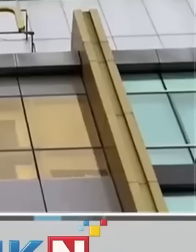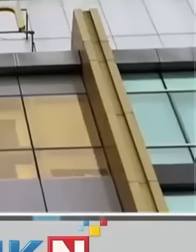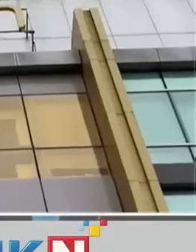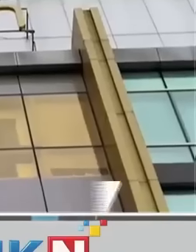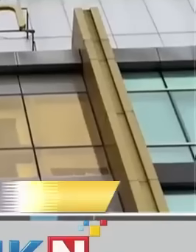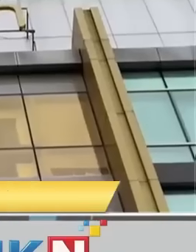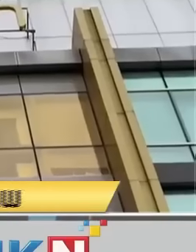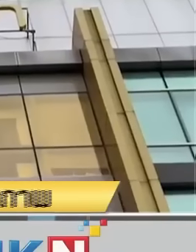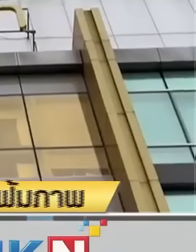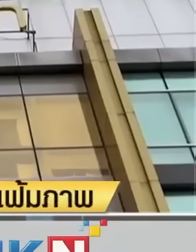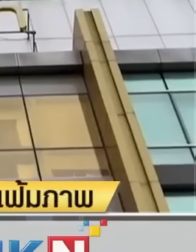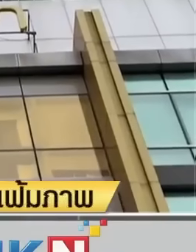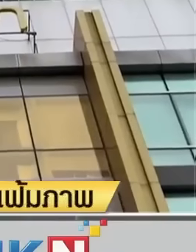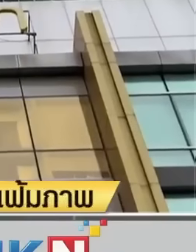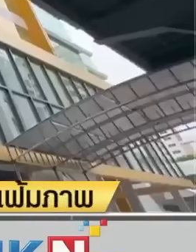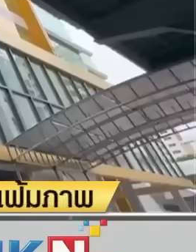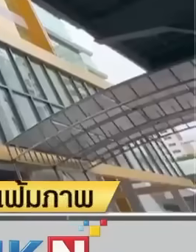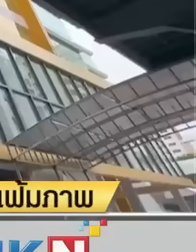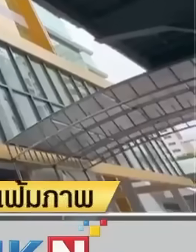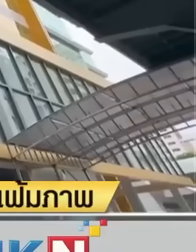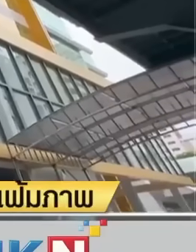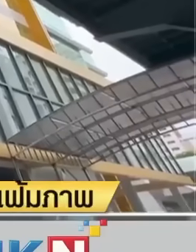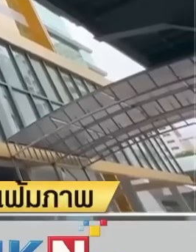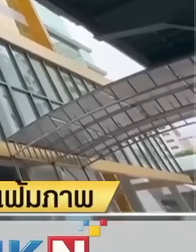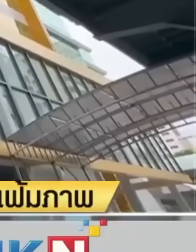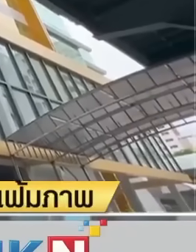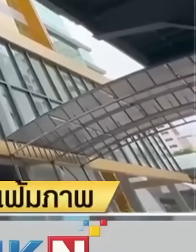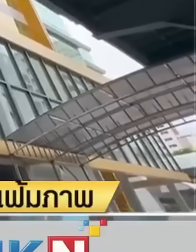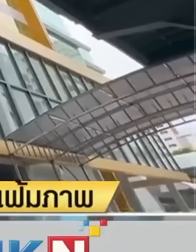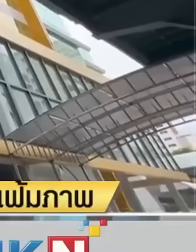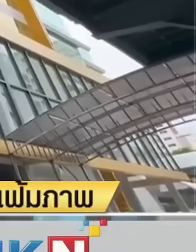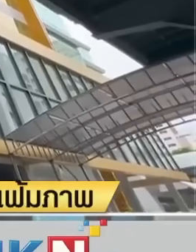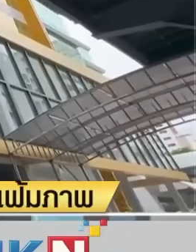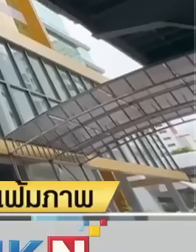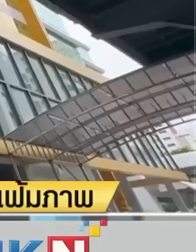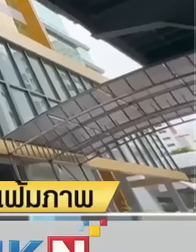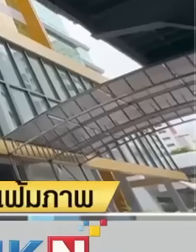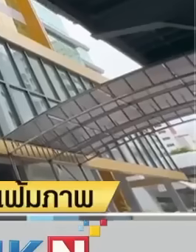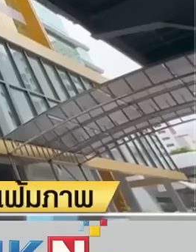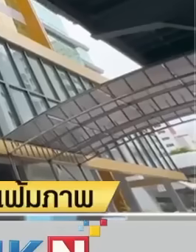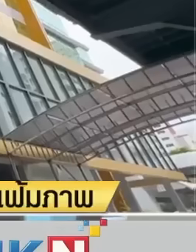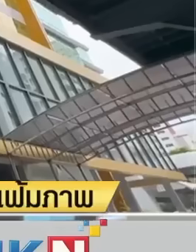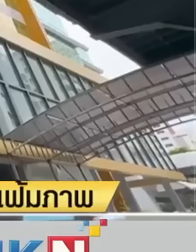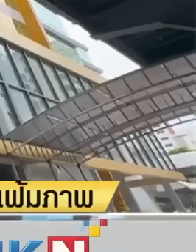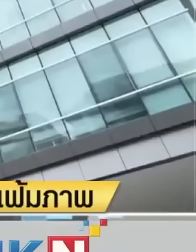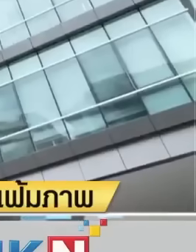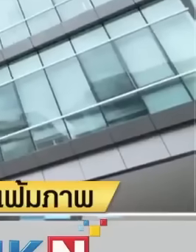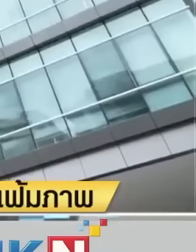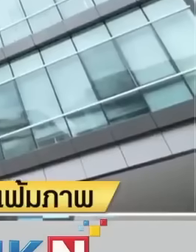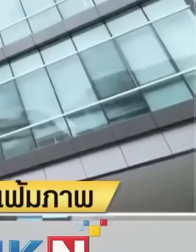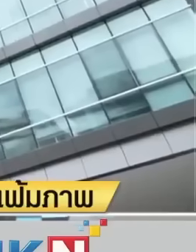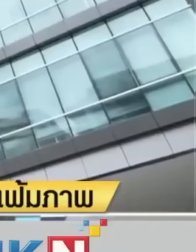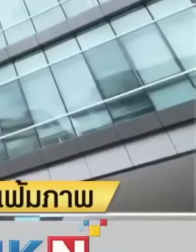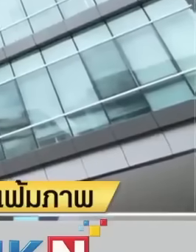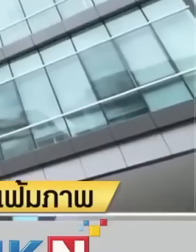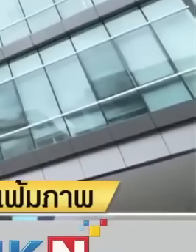ว่าควรปฏิบัติให้เท่าเทียมแล้วไม่เลือกปฏิบัติอันนี้คือประเด็นการอยู่ที่ชั้น14ไปอย่างถูกต้องไหมป่วยจริ